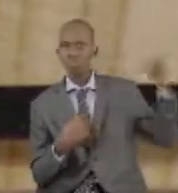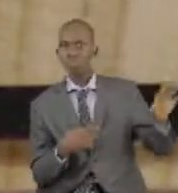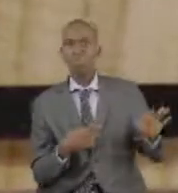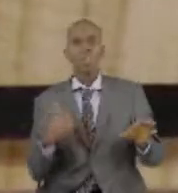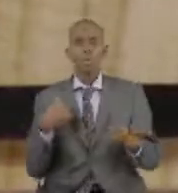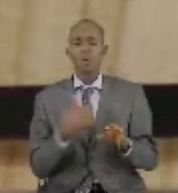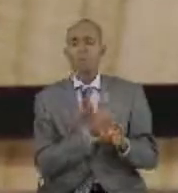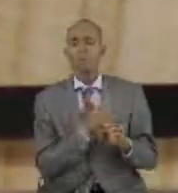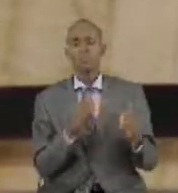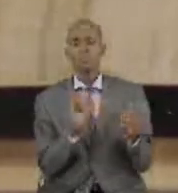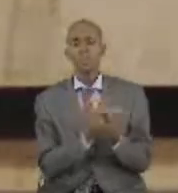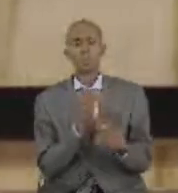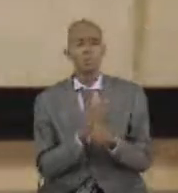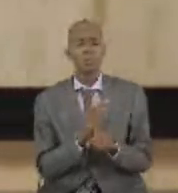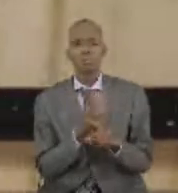négligés,